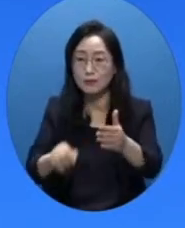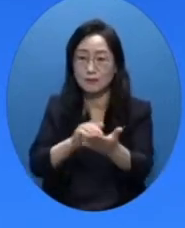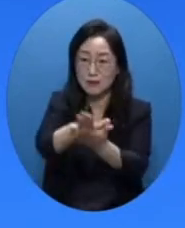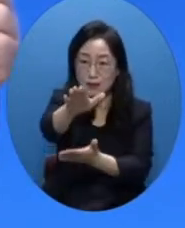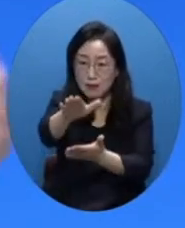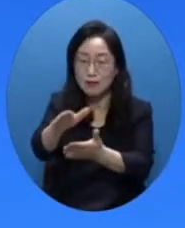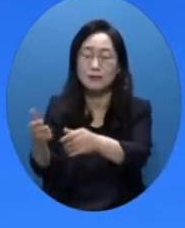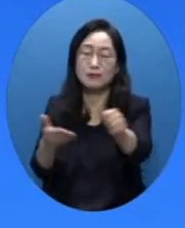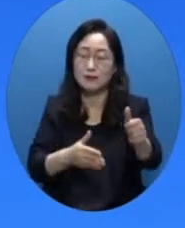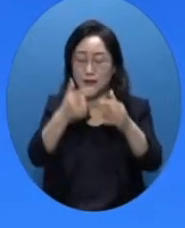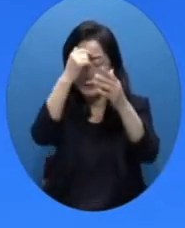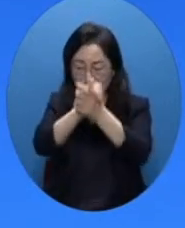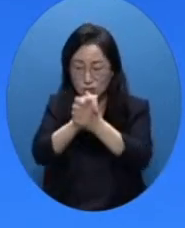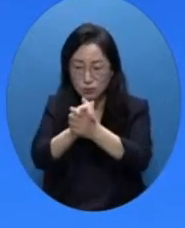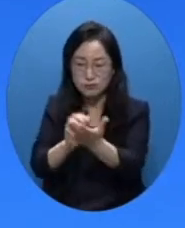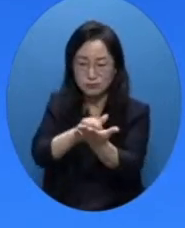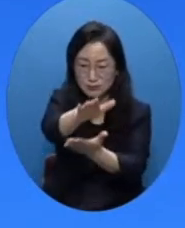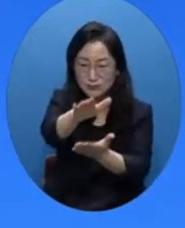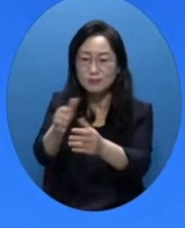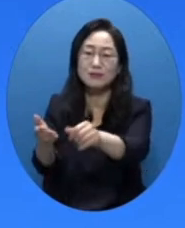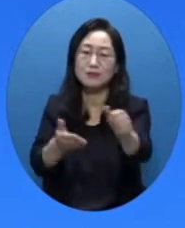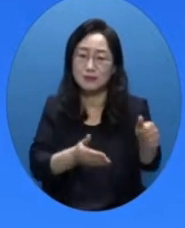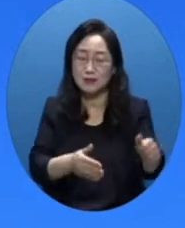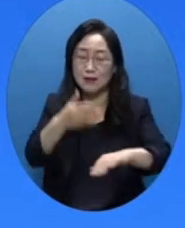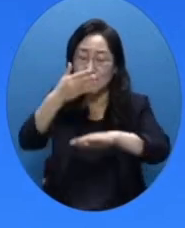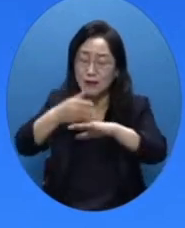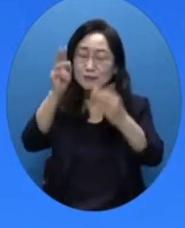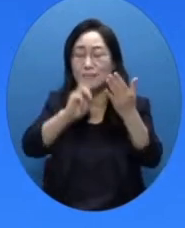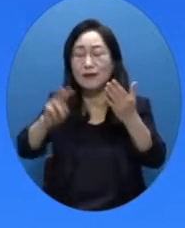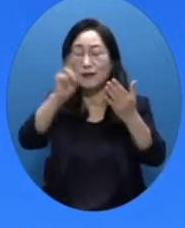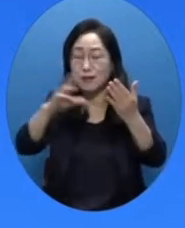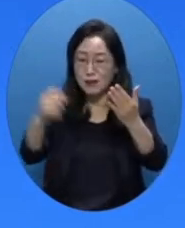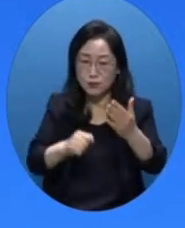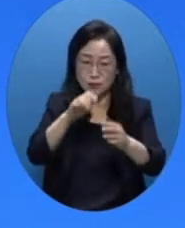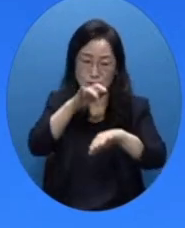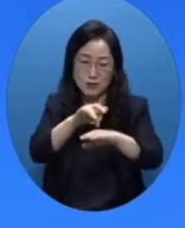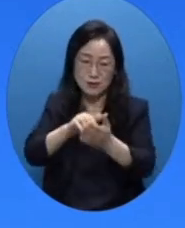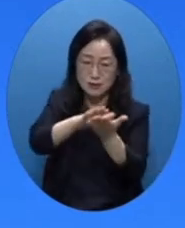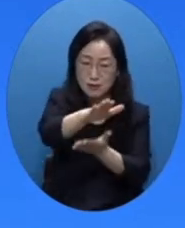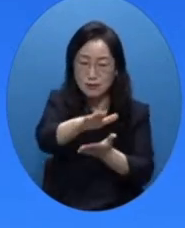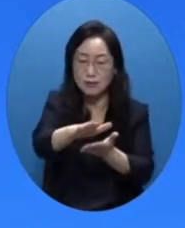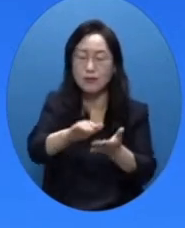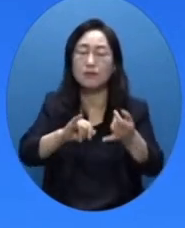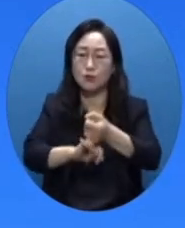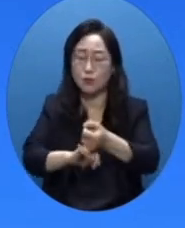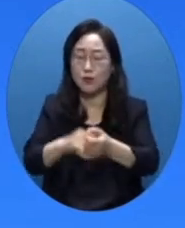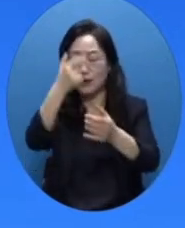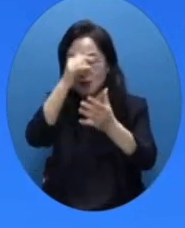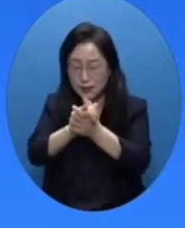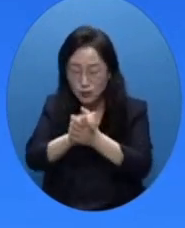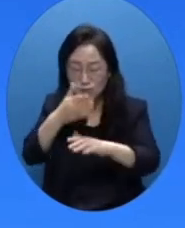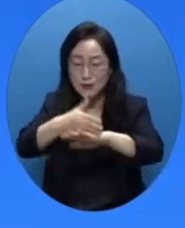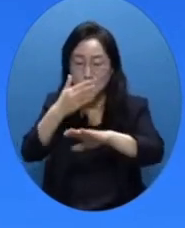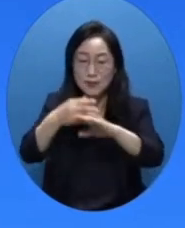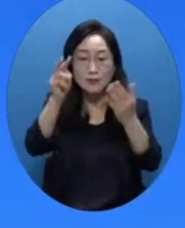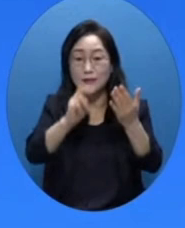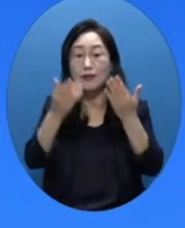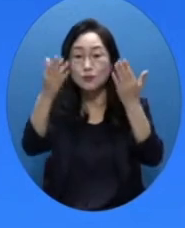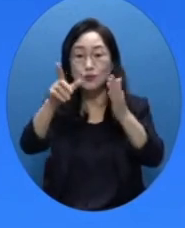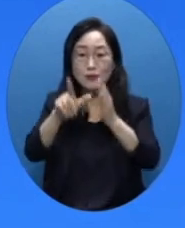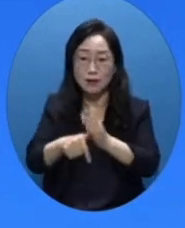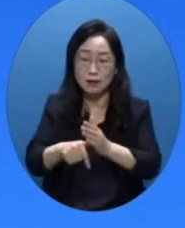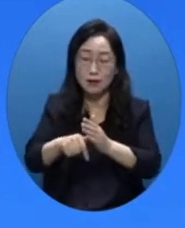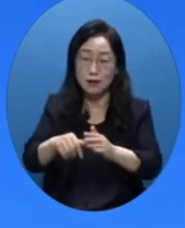합니다. 기도로 물리쳐야 합니다. 감사와 찬양으로 물리쳐야 되는 것입니다. 기도하고 감사하고 찬양할 때